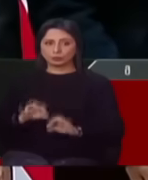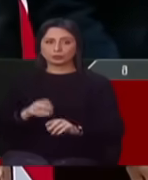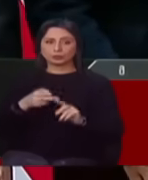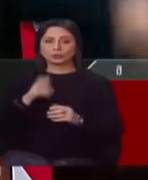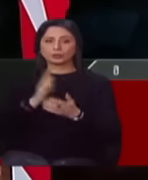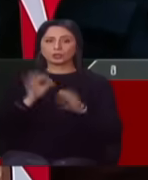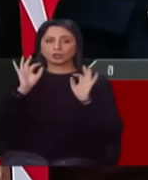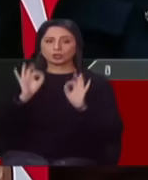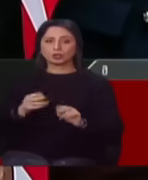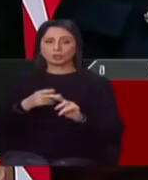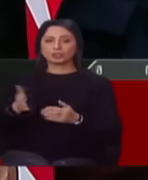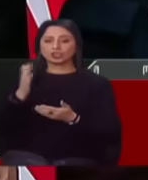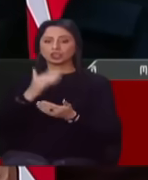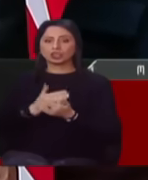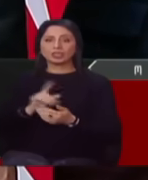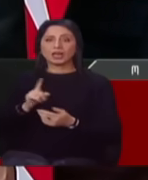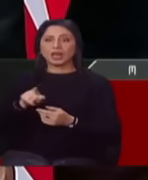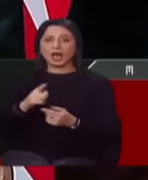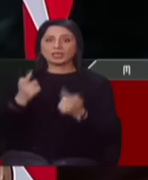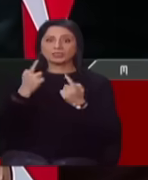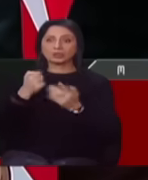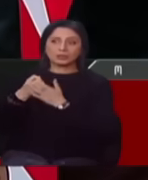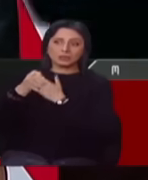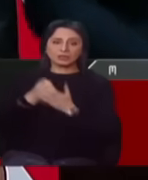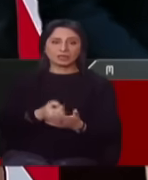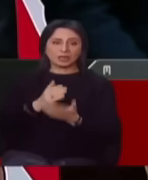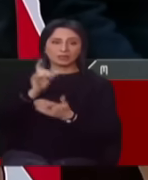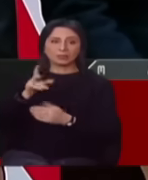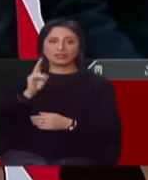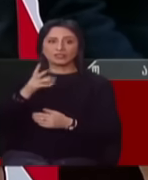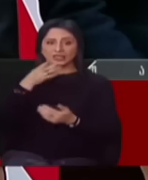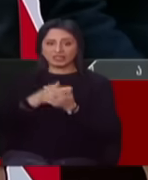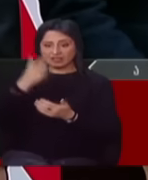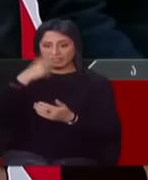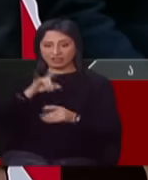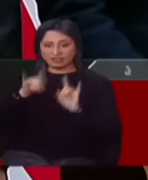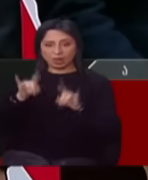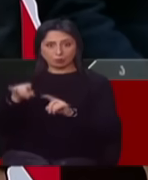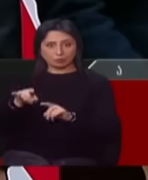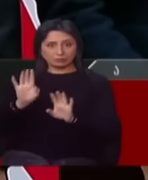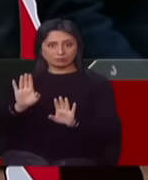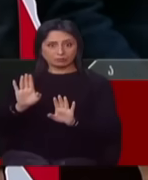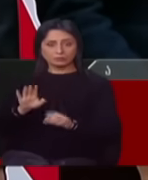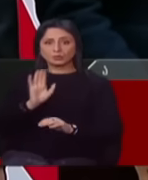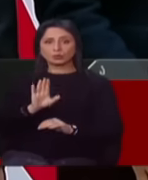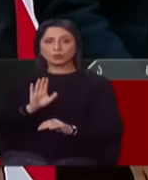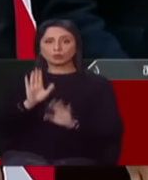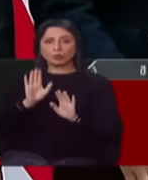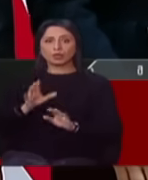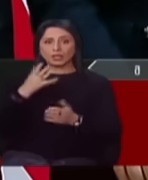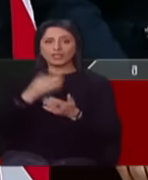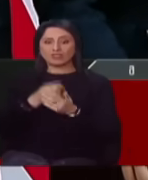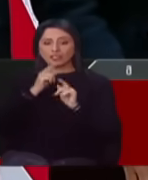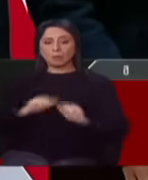ეს არის სწორედ იმის შედეგი გარედან, რა მასშტაბის წნეხი აქვს ამ ადამიანებს, რომლებიც თავის თავს ატყუებენ და მხოლოდ